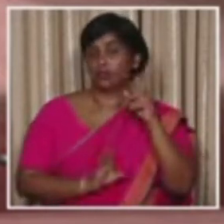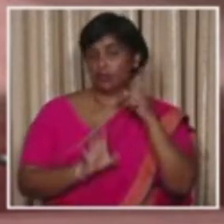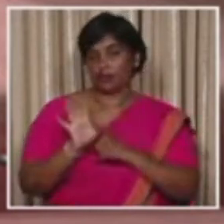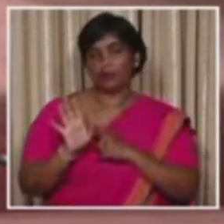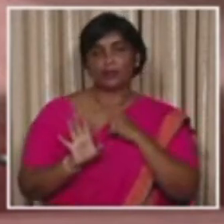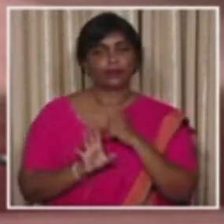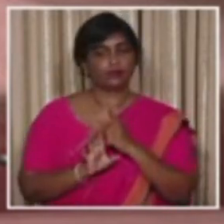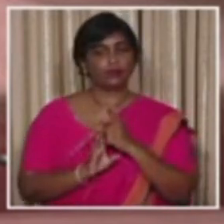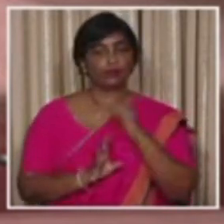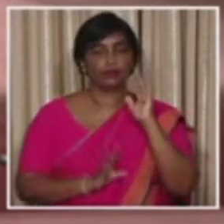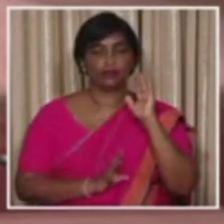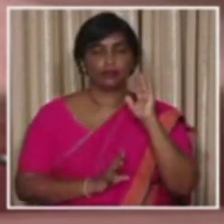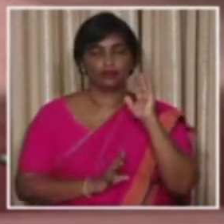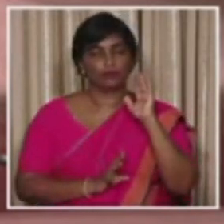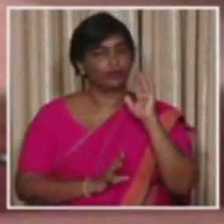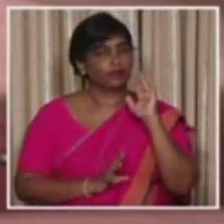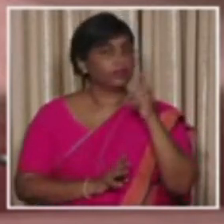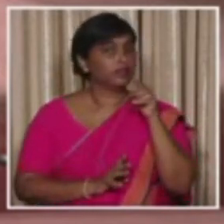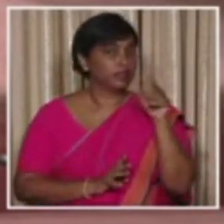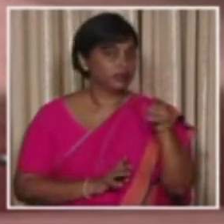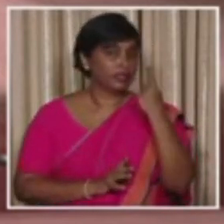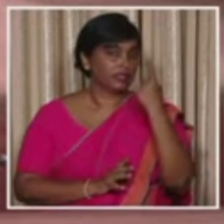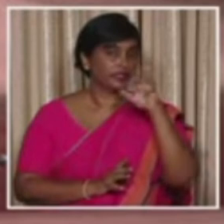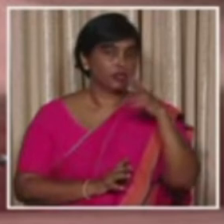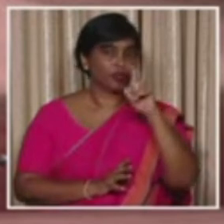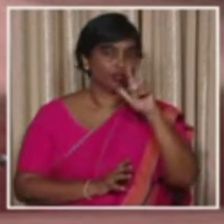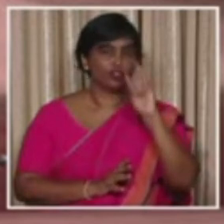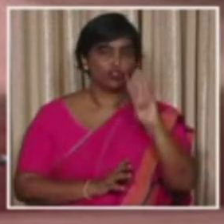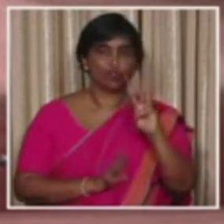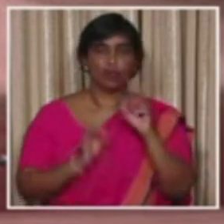1982 அவர் வெளிக்கடை சிறையிலே படுகொலை செய்யப்பட்டார்.